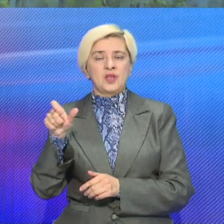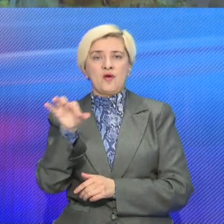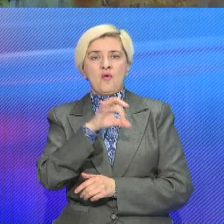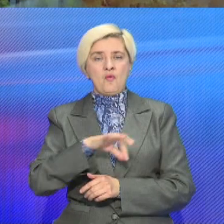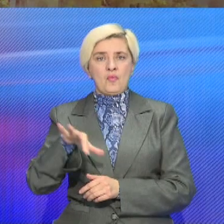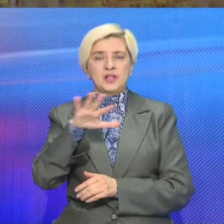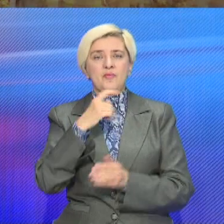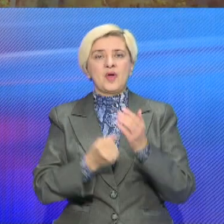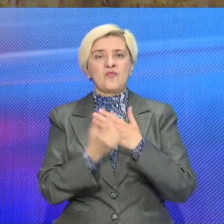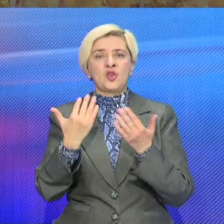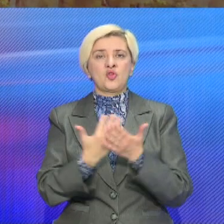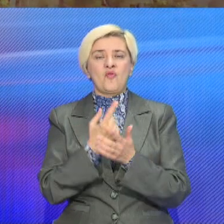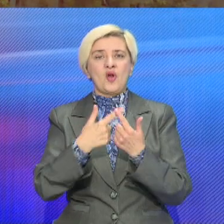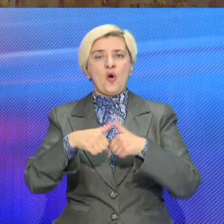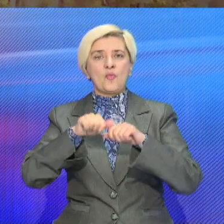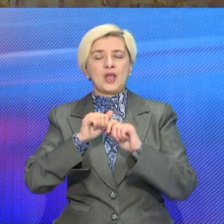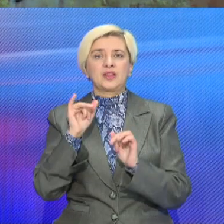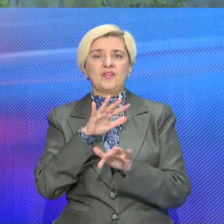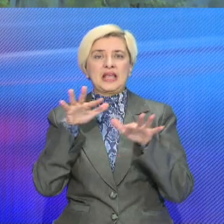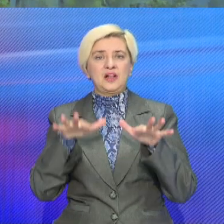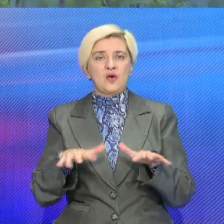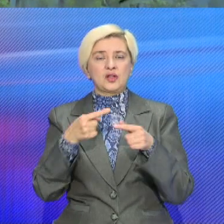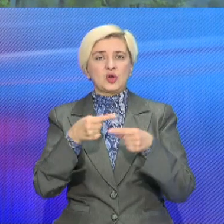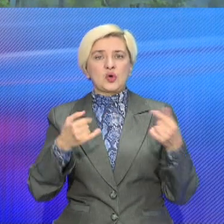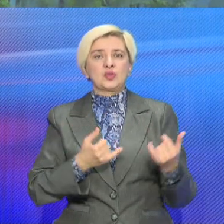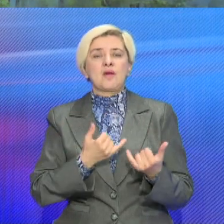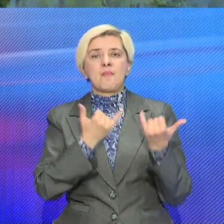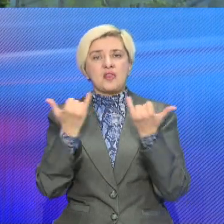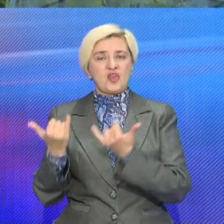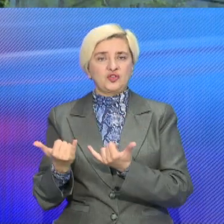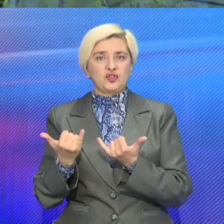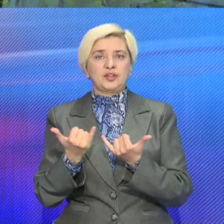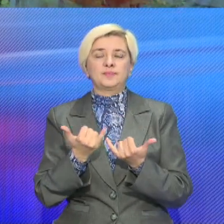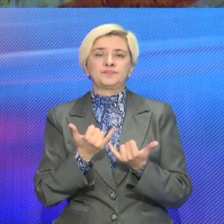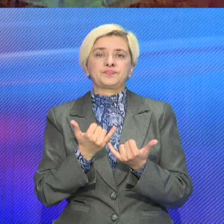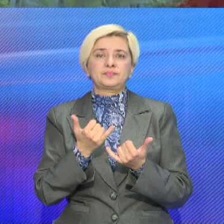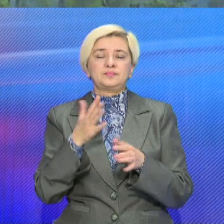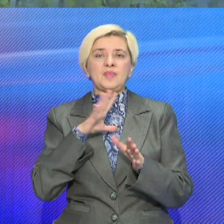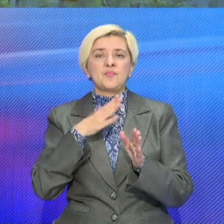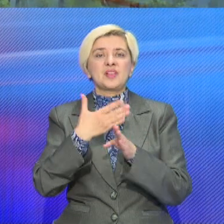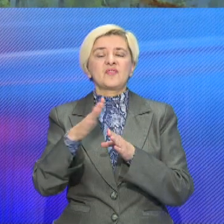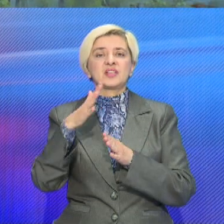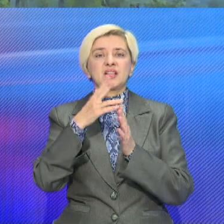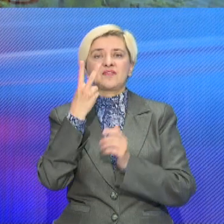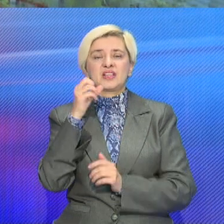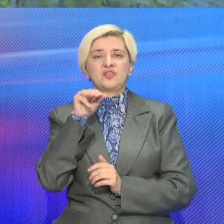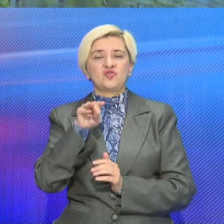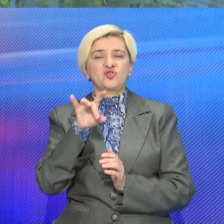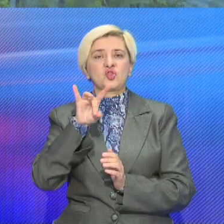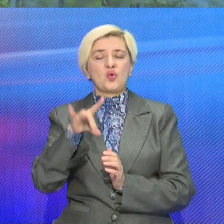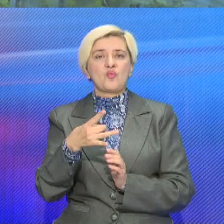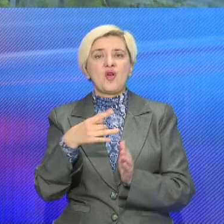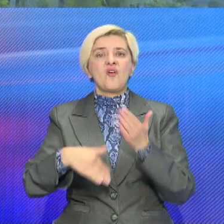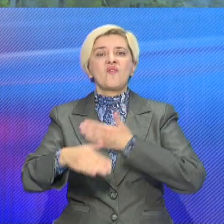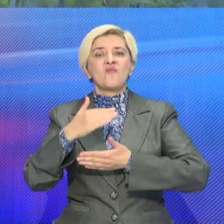і локацій різного призначення. На їх реалізацію з місцевого бюджету видатковано було 200 тисяч рублів. Выники областным